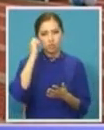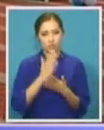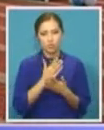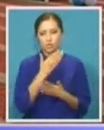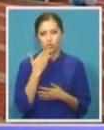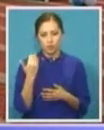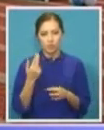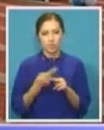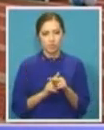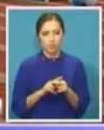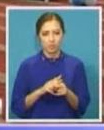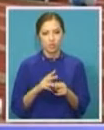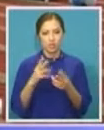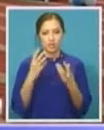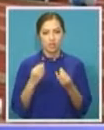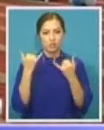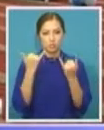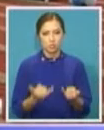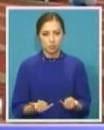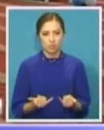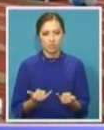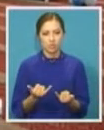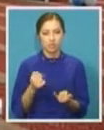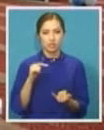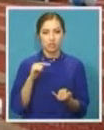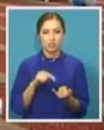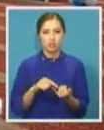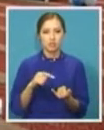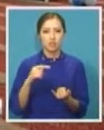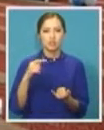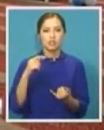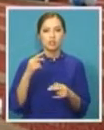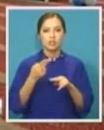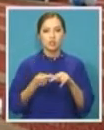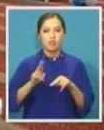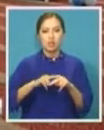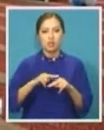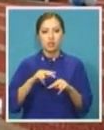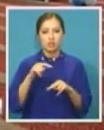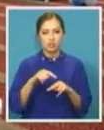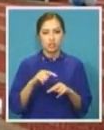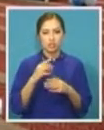Өйткені бұл осы дүниенің де ақыреттің де бақыты ол Аллаһтың кітабы Құран ғой.